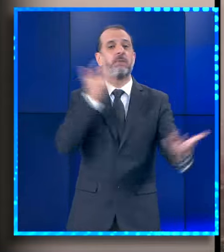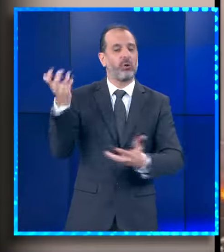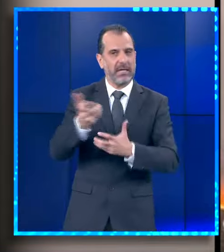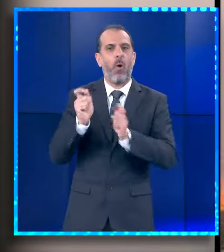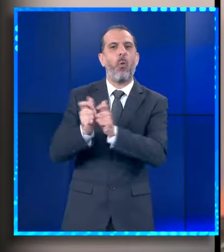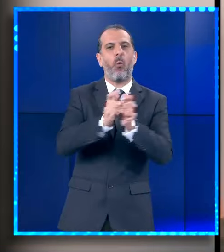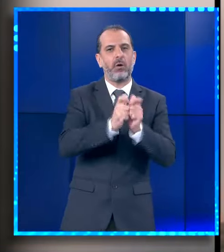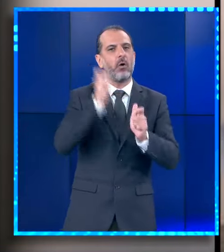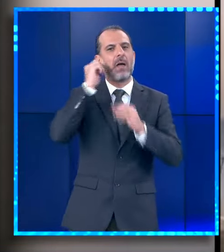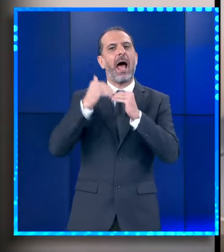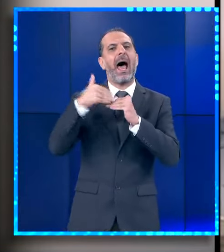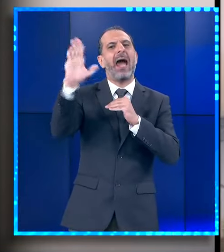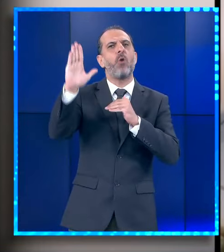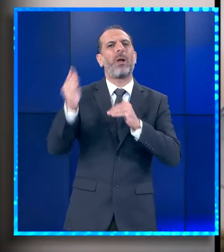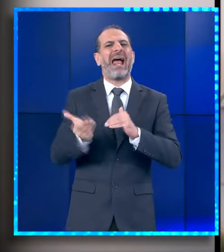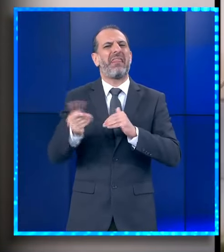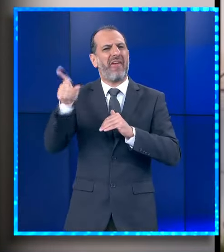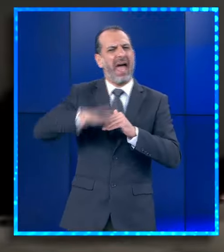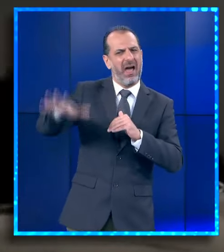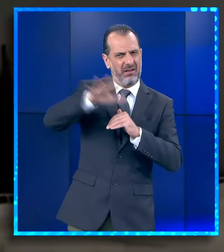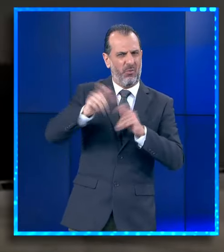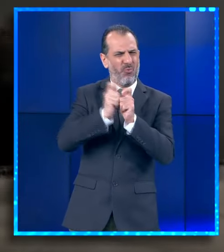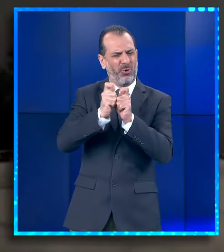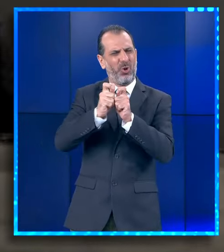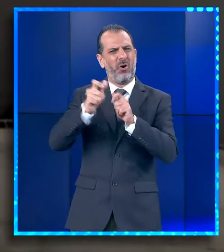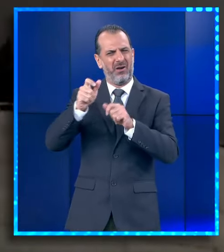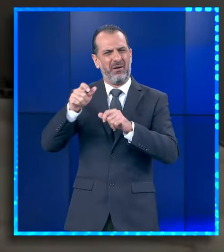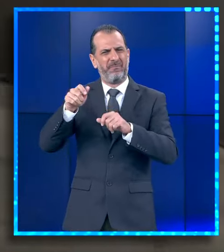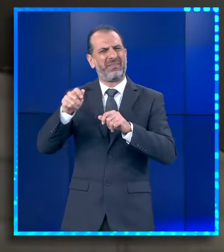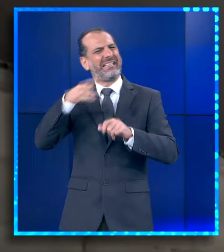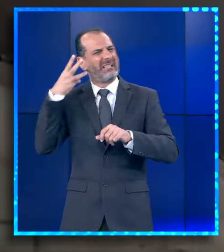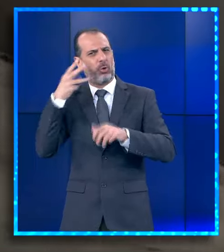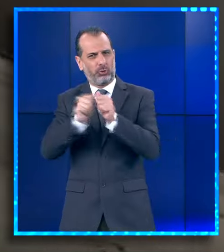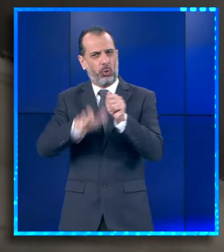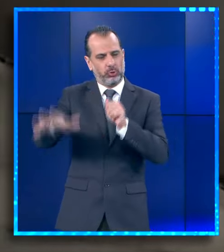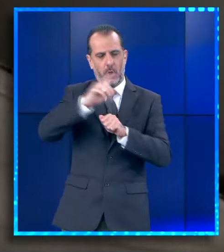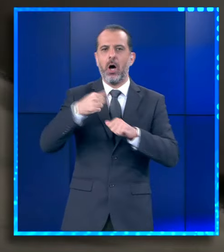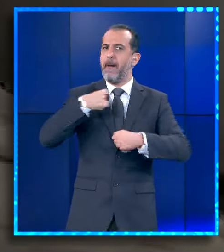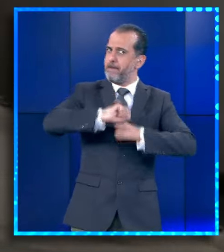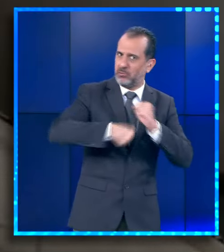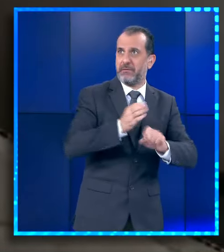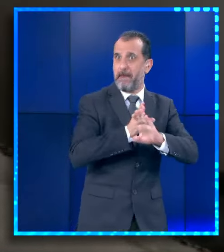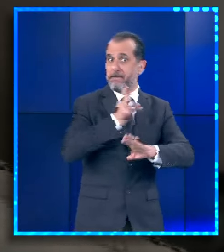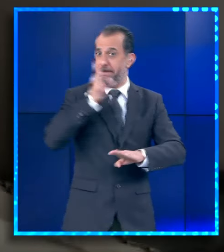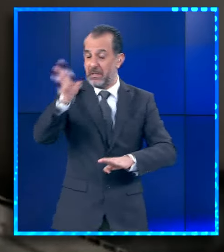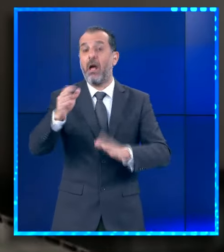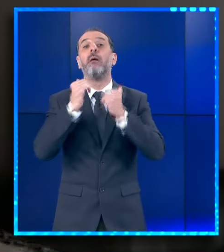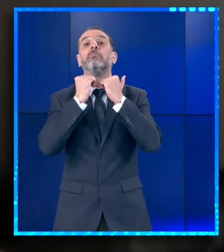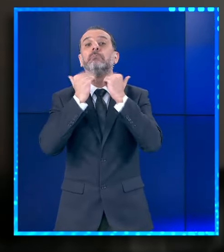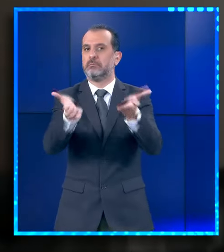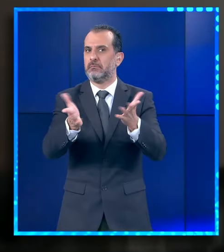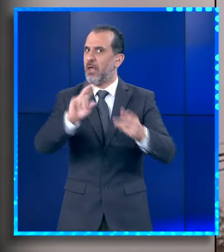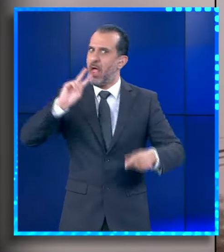κενώσει την περιοχή Άνω Καλυθέα. Είναι και εμείς προσπαθήσαμε να πλησιάσουμε εκεί. Αλλά μαζί με τους πυροσβέστες σκοντέψαμε να